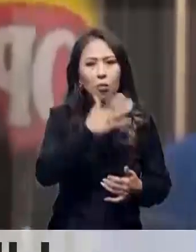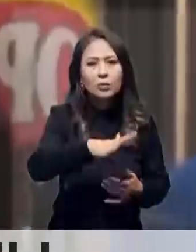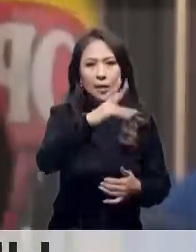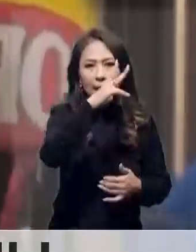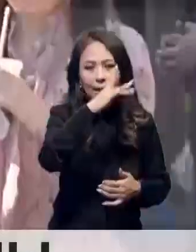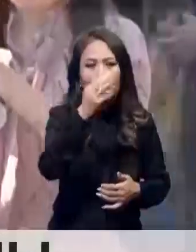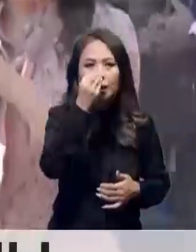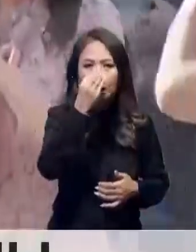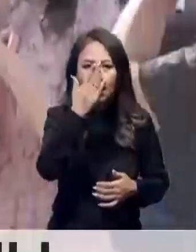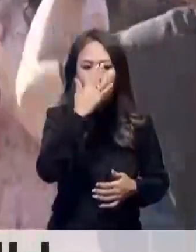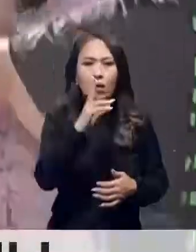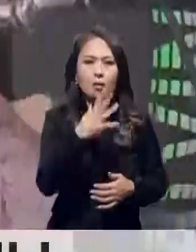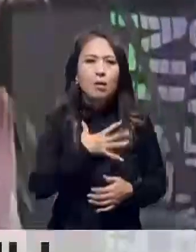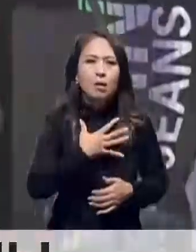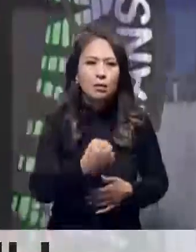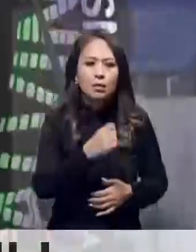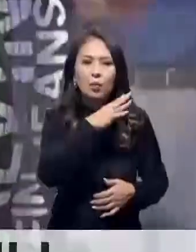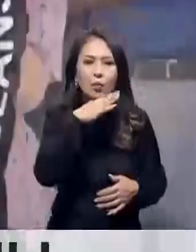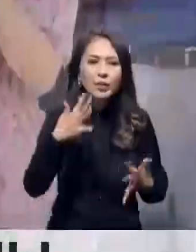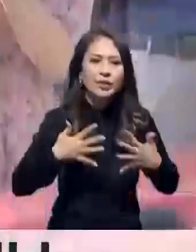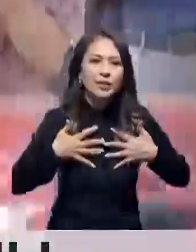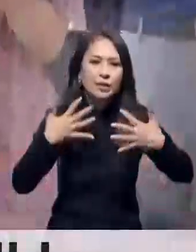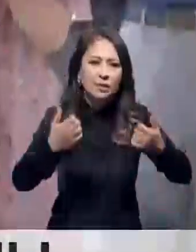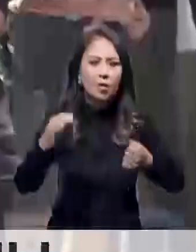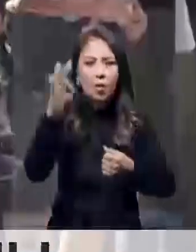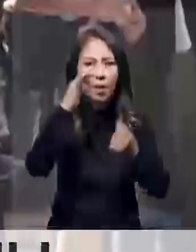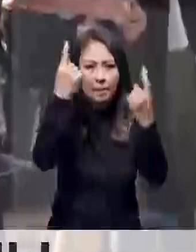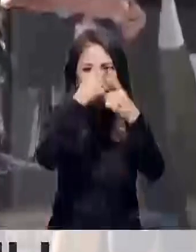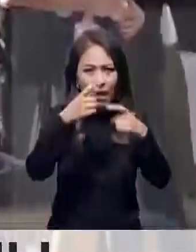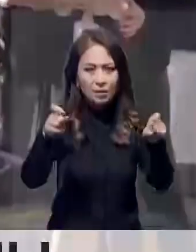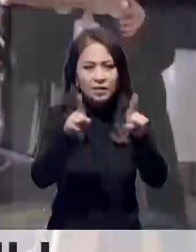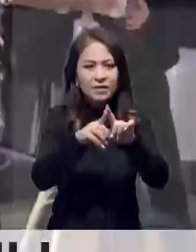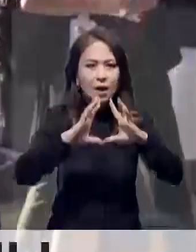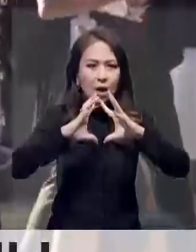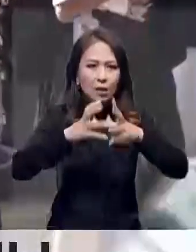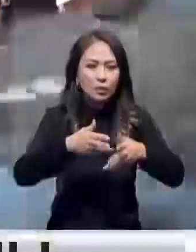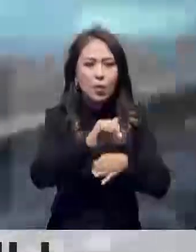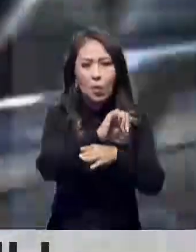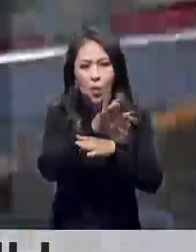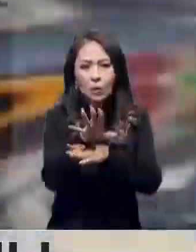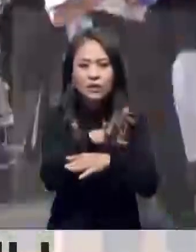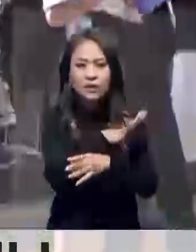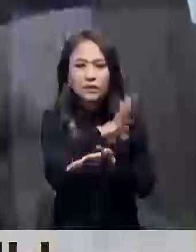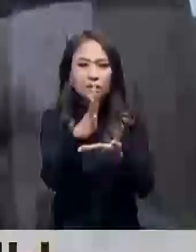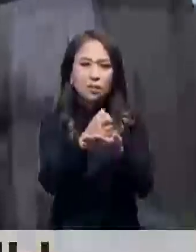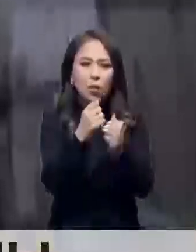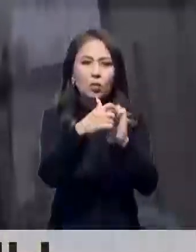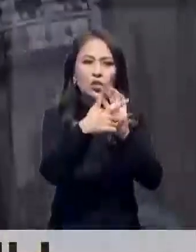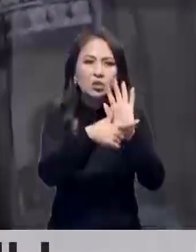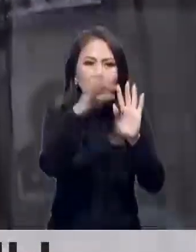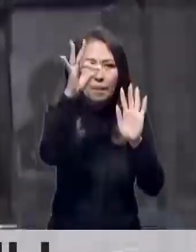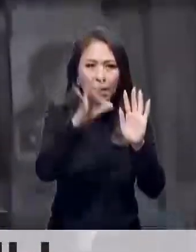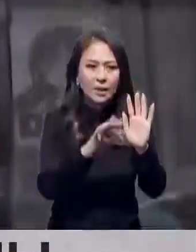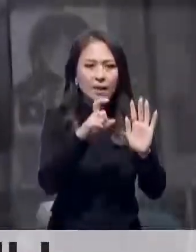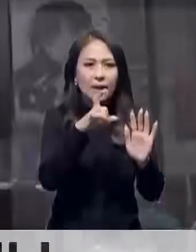Жапония және Канадада көп тараған. Дүниежүзілік денсаулық сақтау ұйымының мәліметі бойынша әлемдегі коронавирустың оң сынақтарының 17%